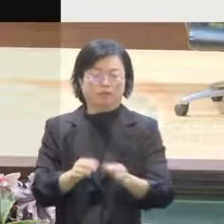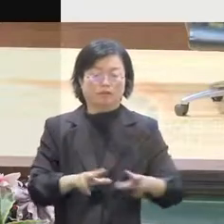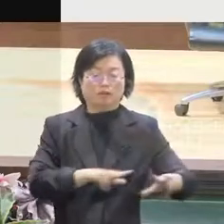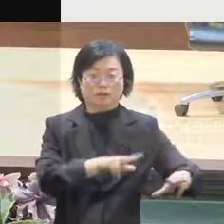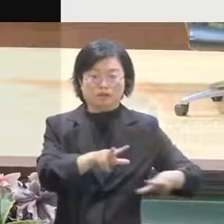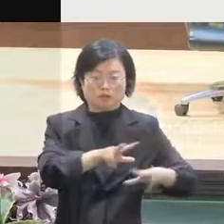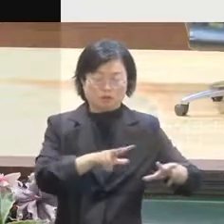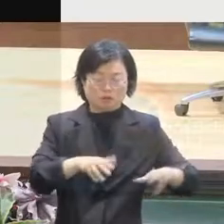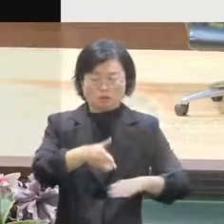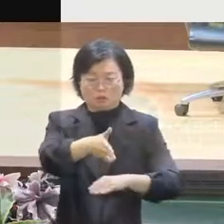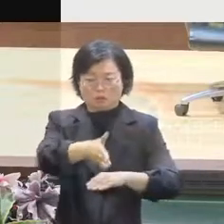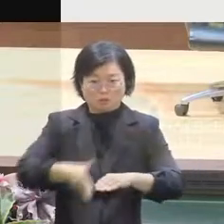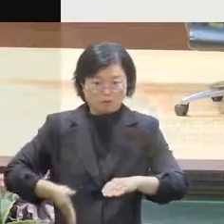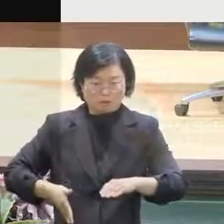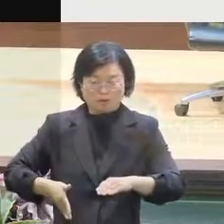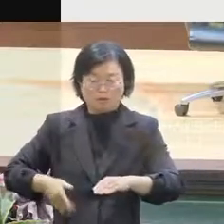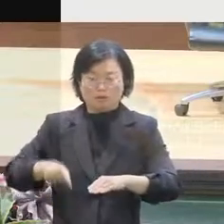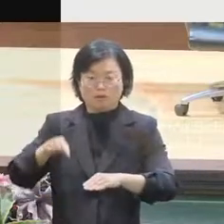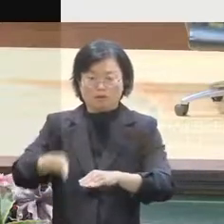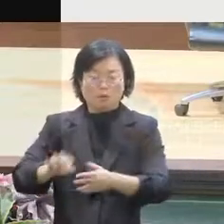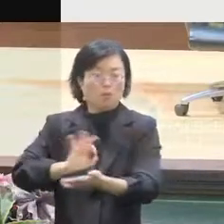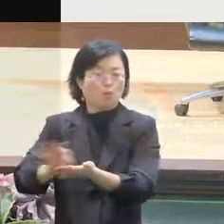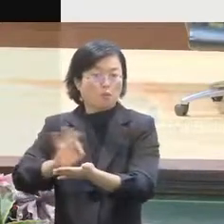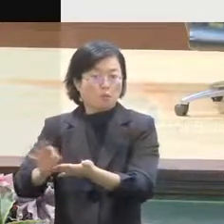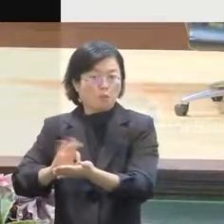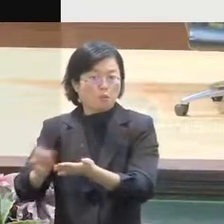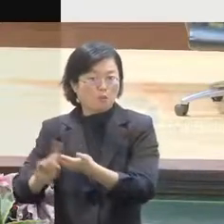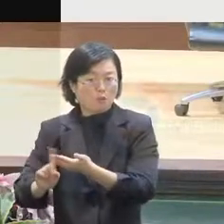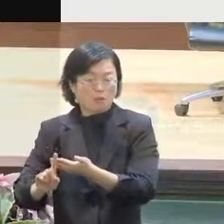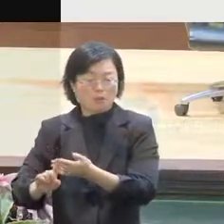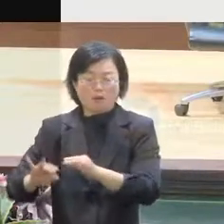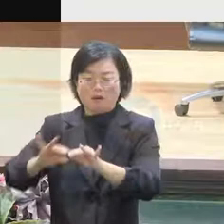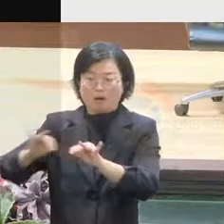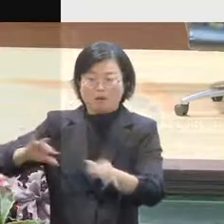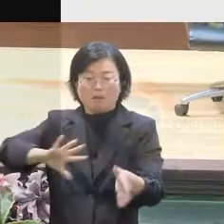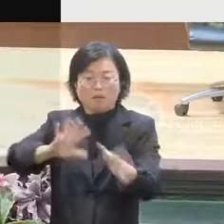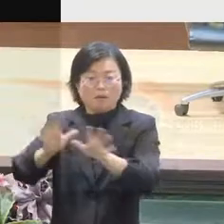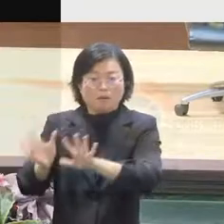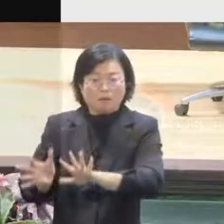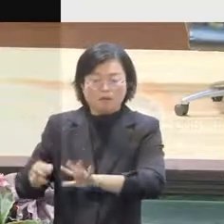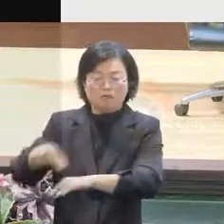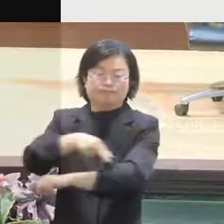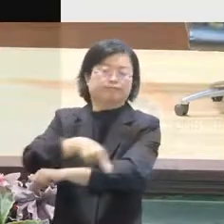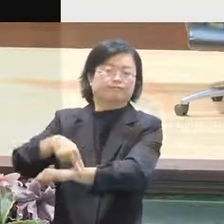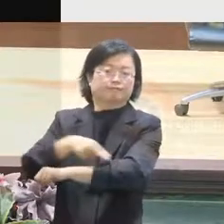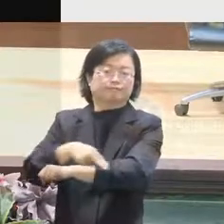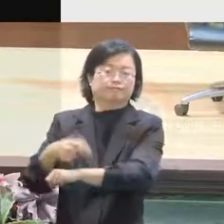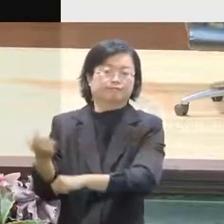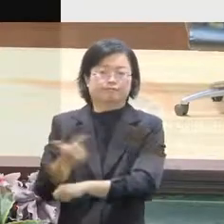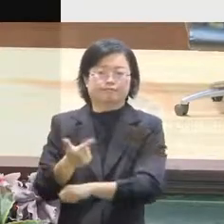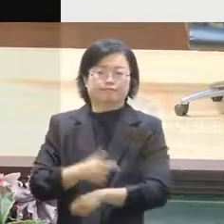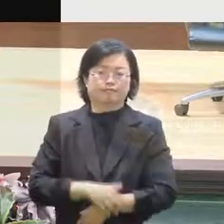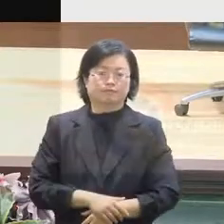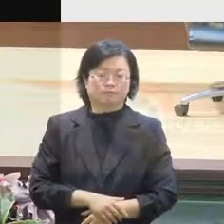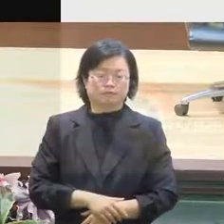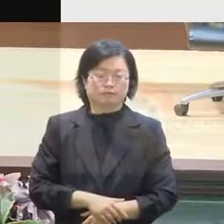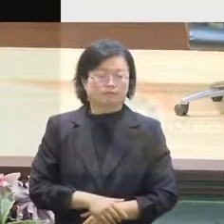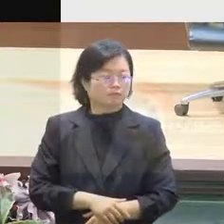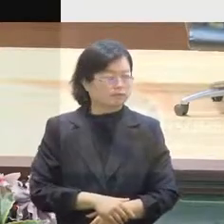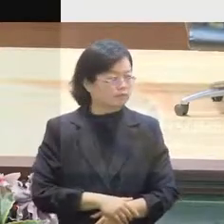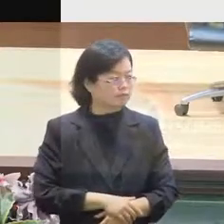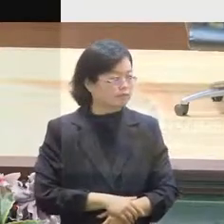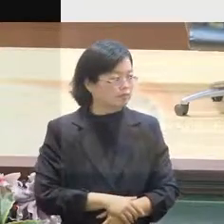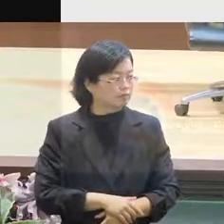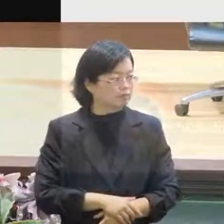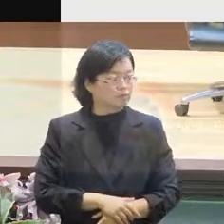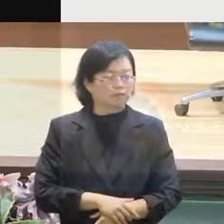地界、土地业权、土地用途、地貌，然后城市规划。土地业权就是英